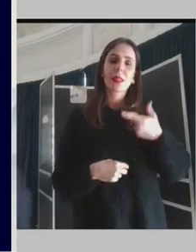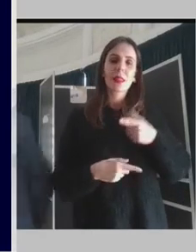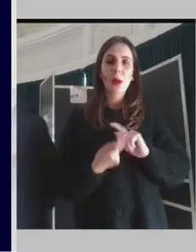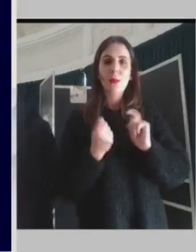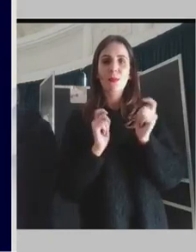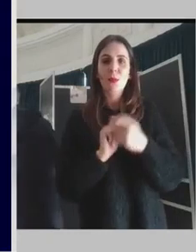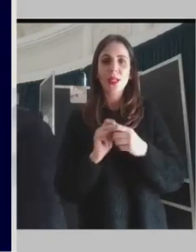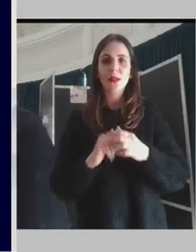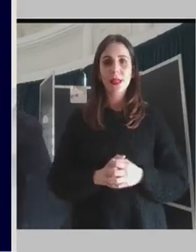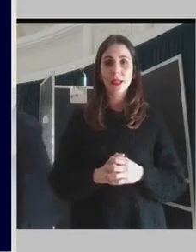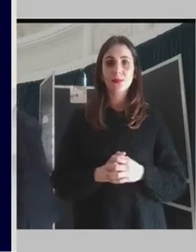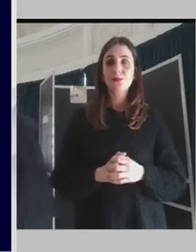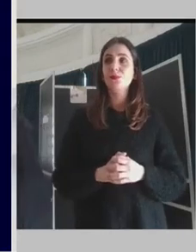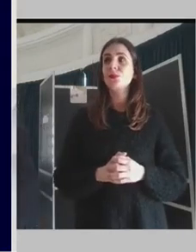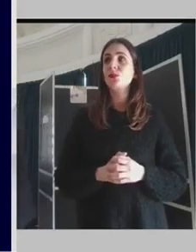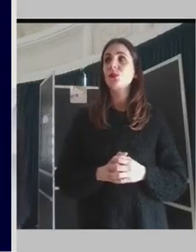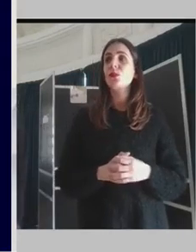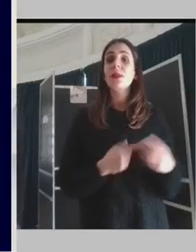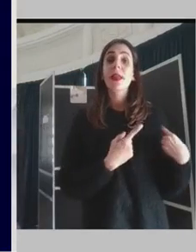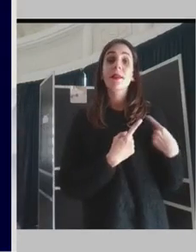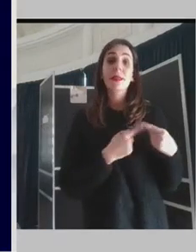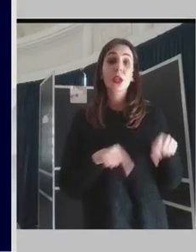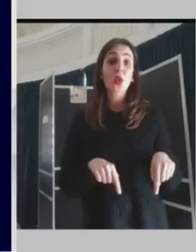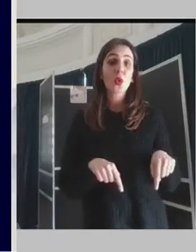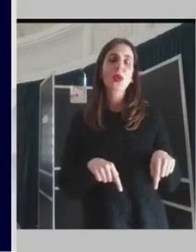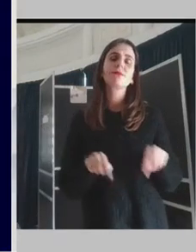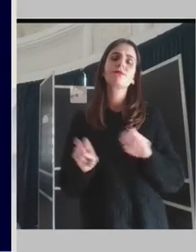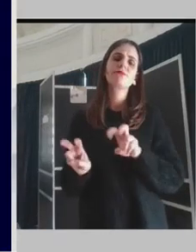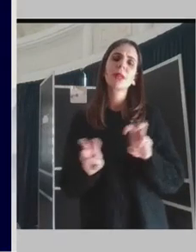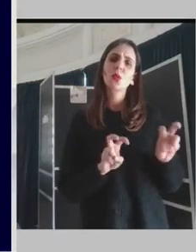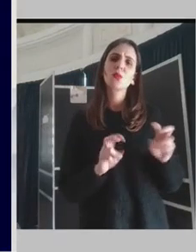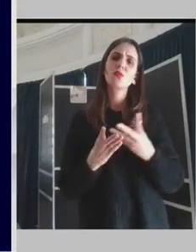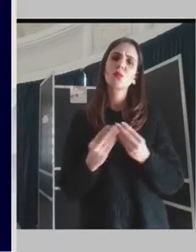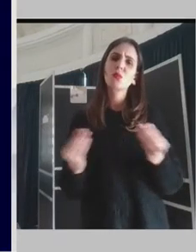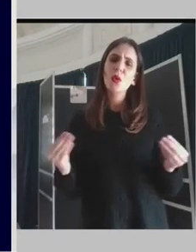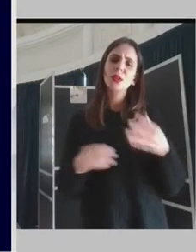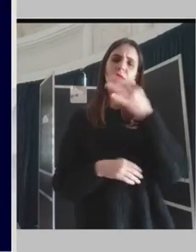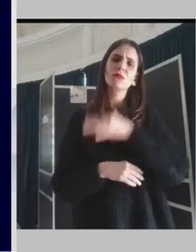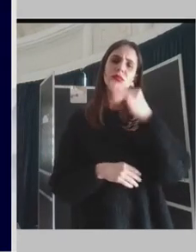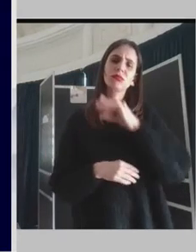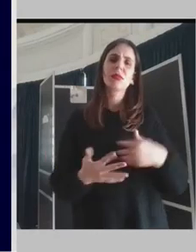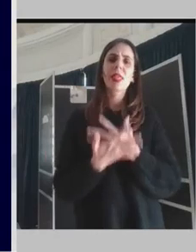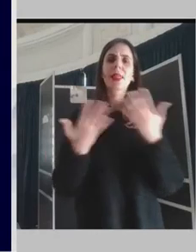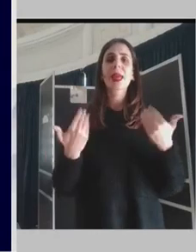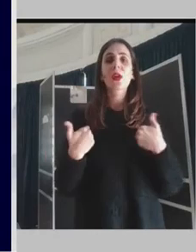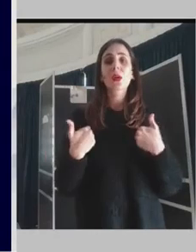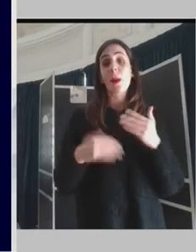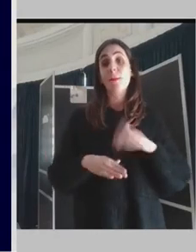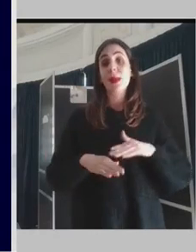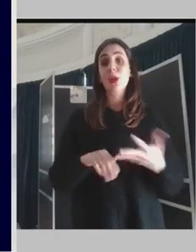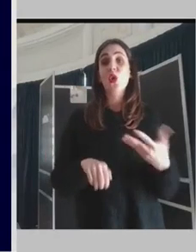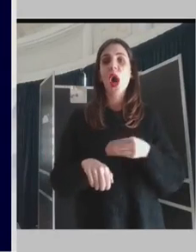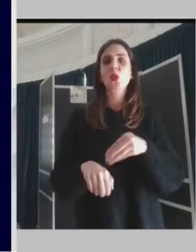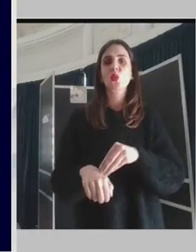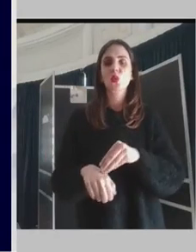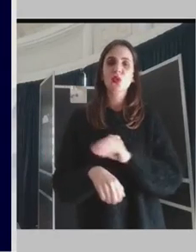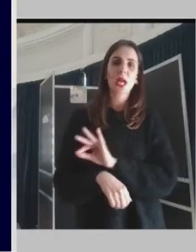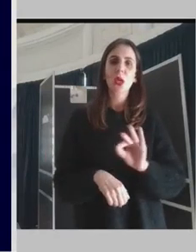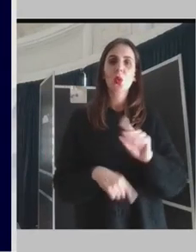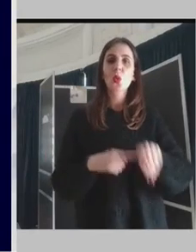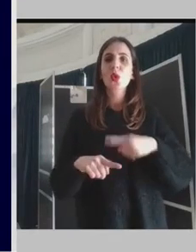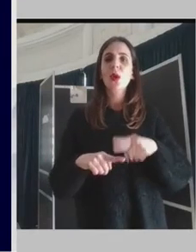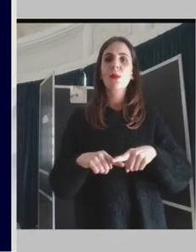sono state dette molto bene tantissime cose, voglio permettermi di aggiungerne alcune e di sottolinearne altre che